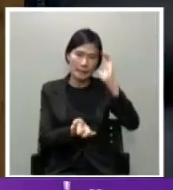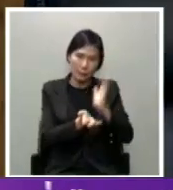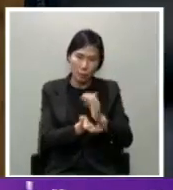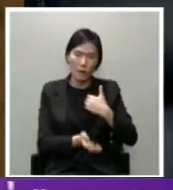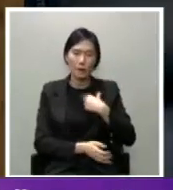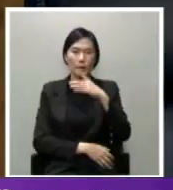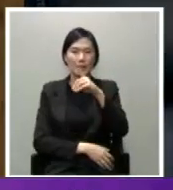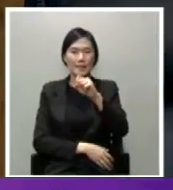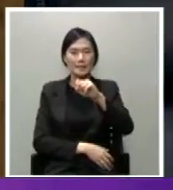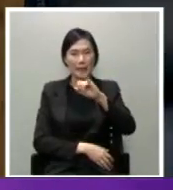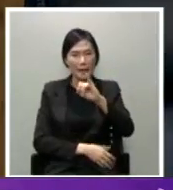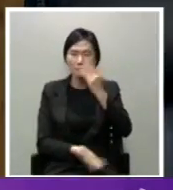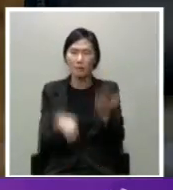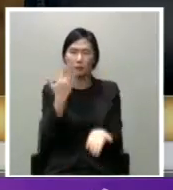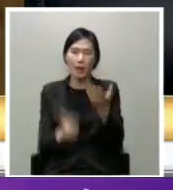DSI